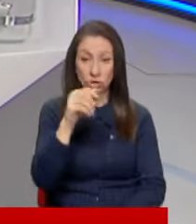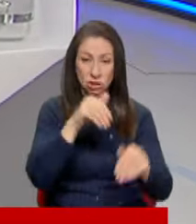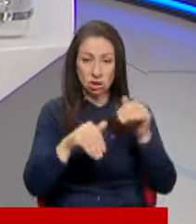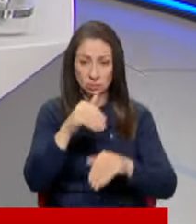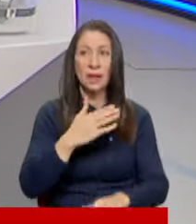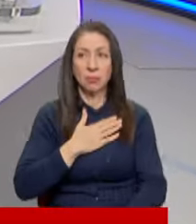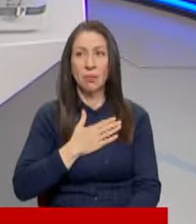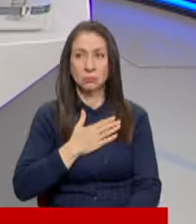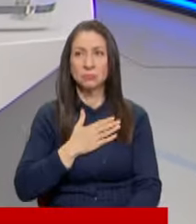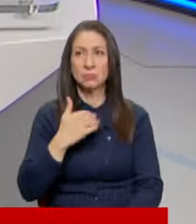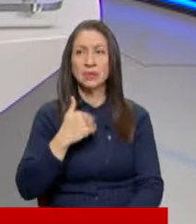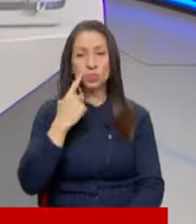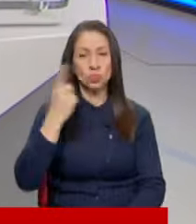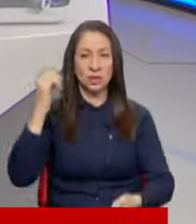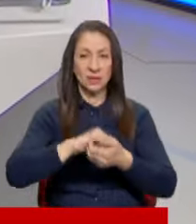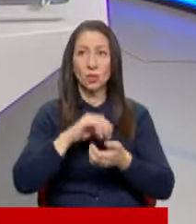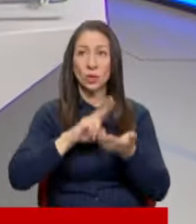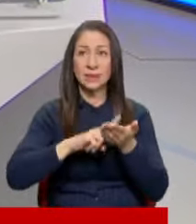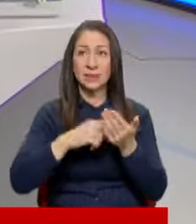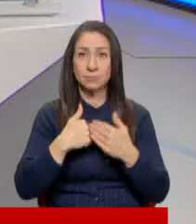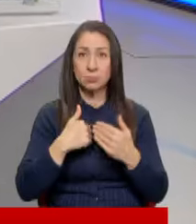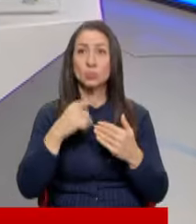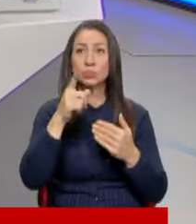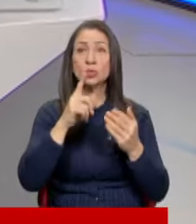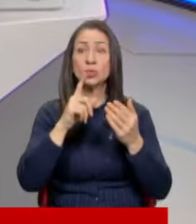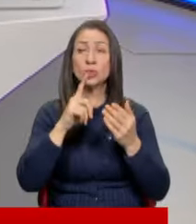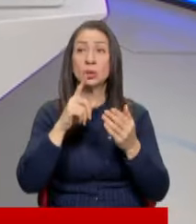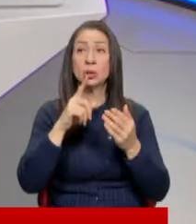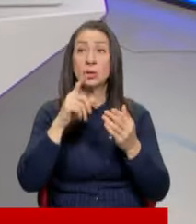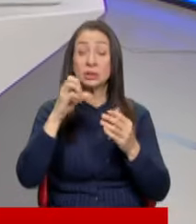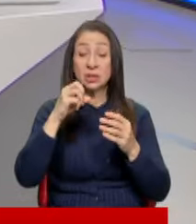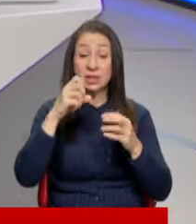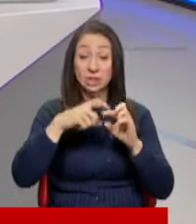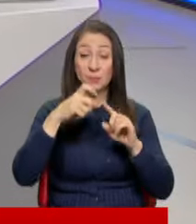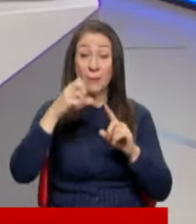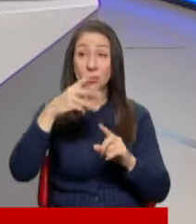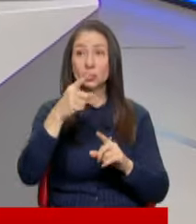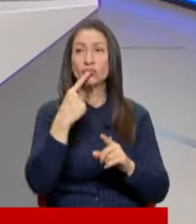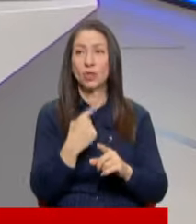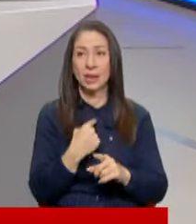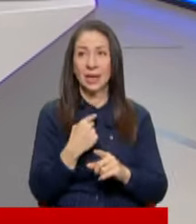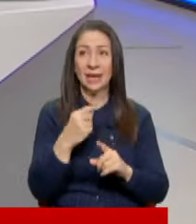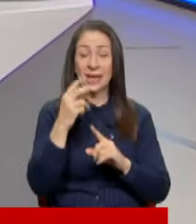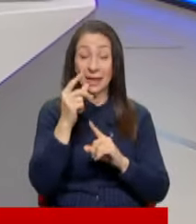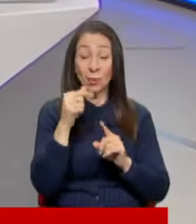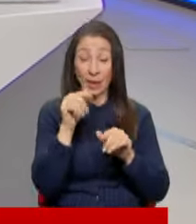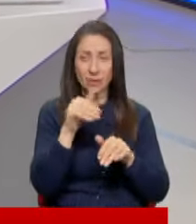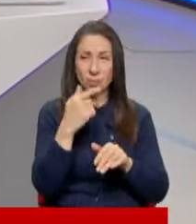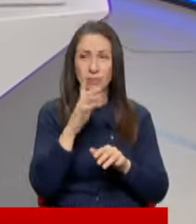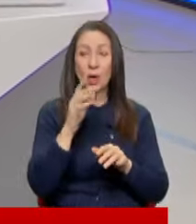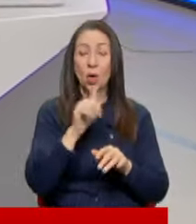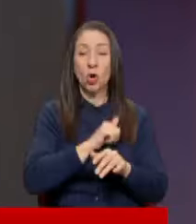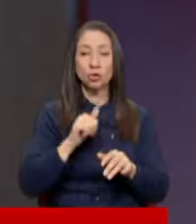seçimlerinde Ben de Cumhur ittifakı üyesi bu söz duysaydın çıkar mıydınız Erdoğan geldi şunu söyledi İlker oraya geleceğim